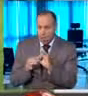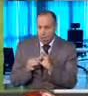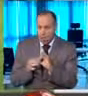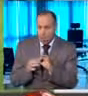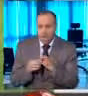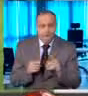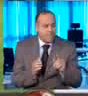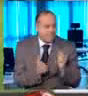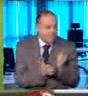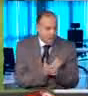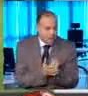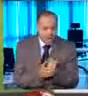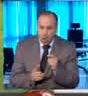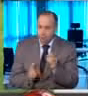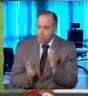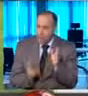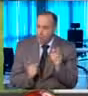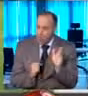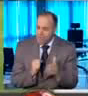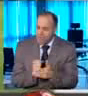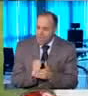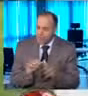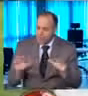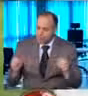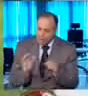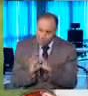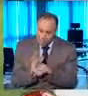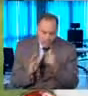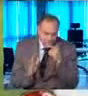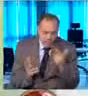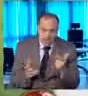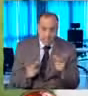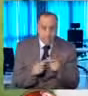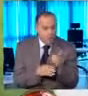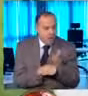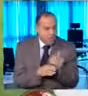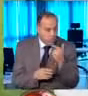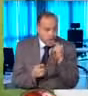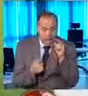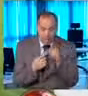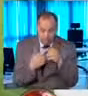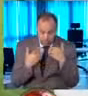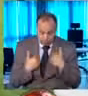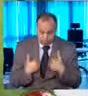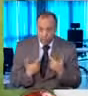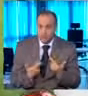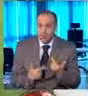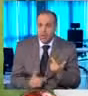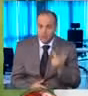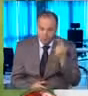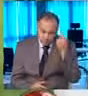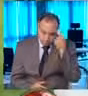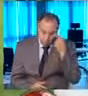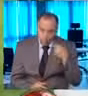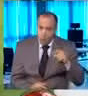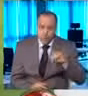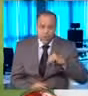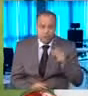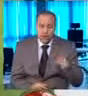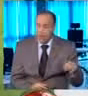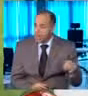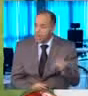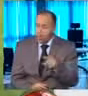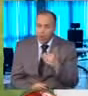الهياكل الموجودة، قربنا لهم الآليات اللي هي وفرتها الدولة. الهدف متاعنا بطبيعة احنا نأملوا انه كل الشباب الموجود